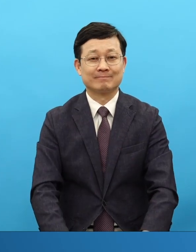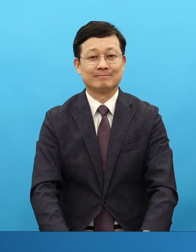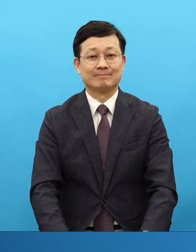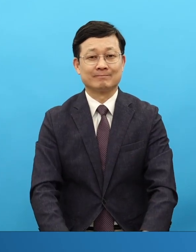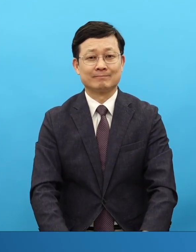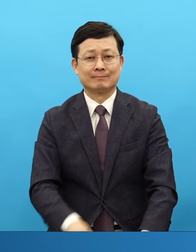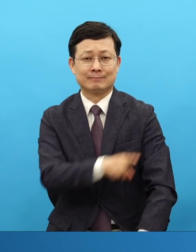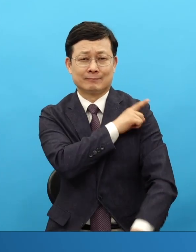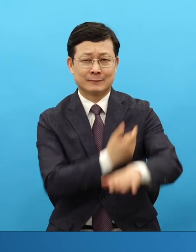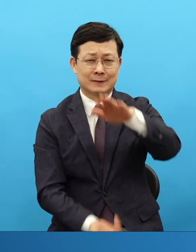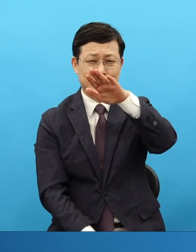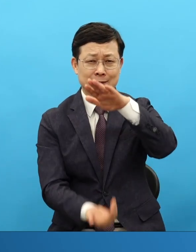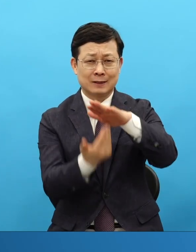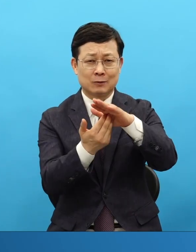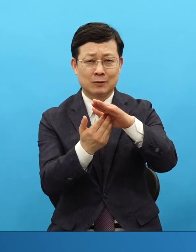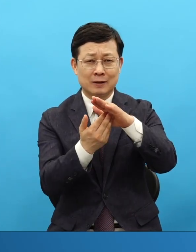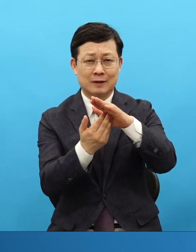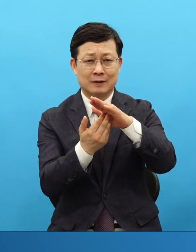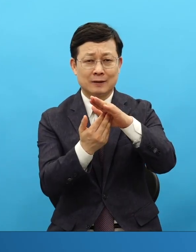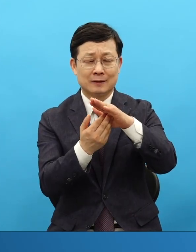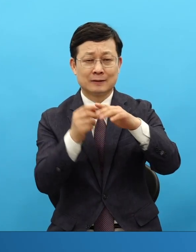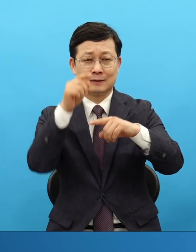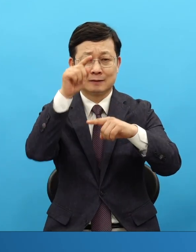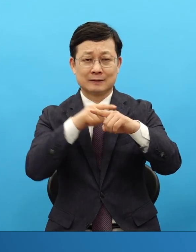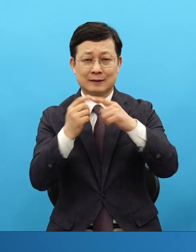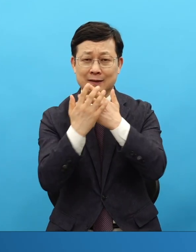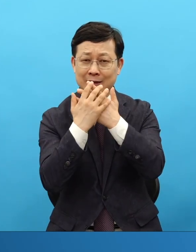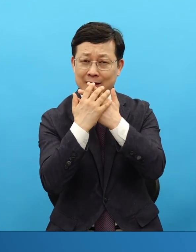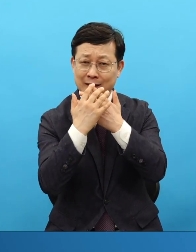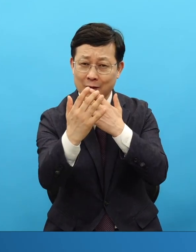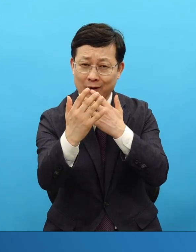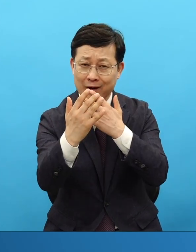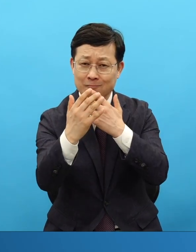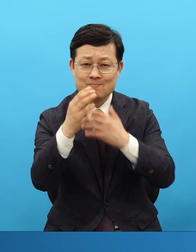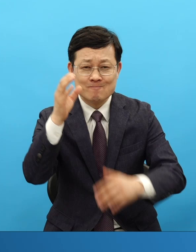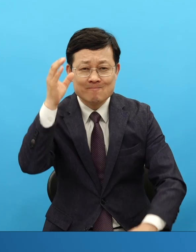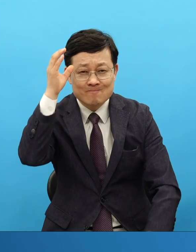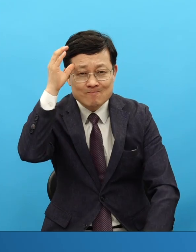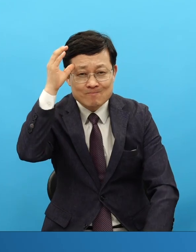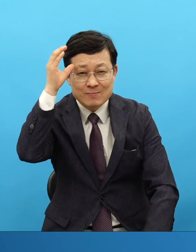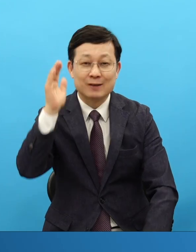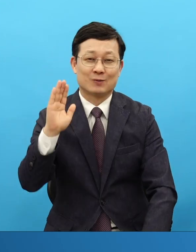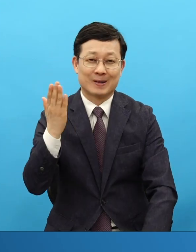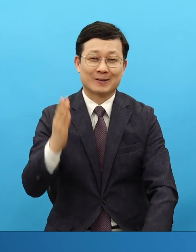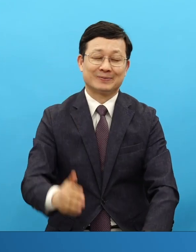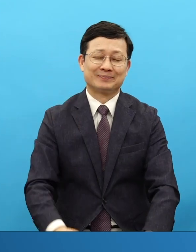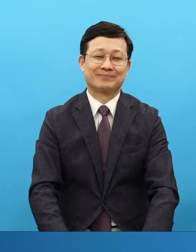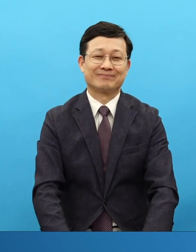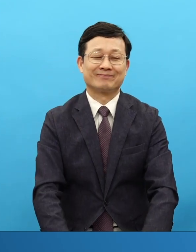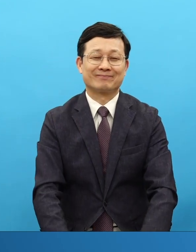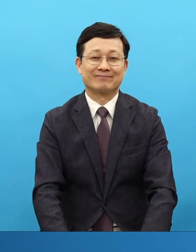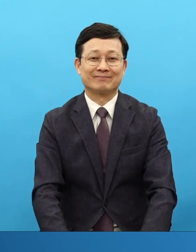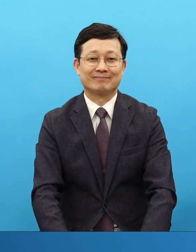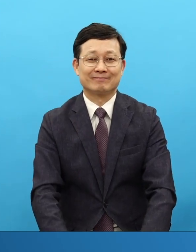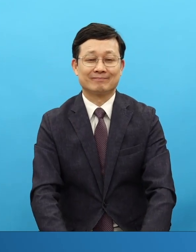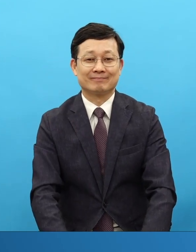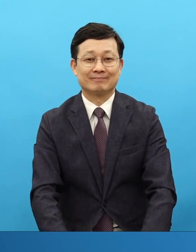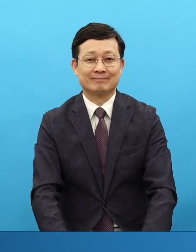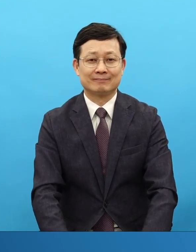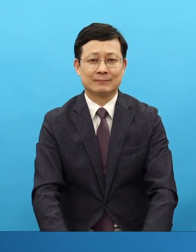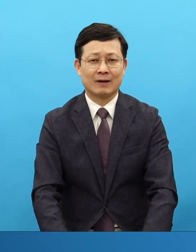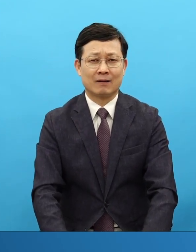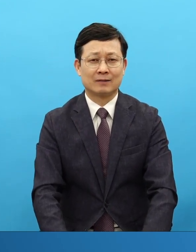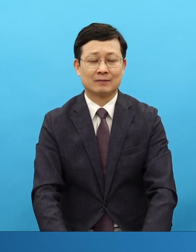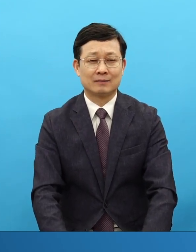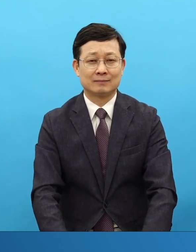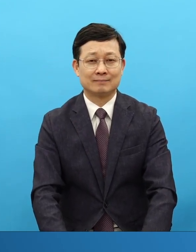최고의 대회다라고 볼 수 있습니다. And we could take a look at this. It's the greatest of conferences. 사실상 많이 없는 일일 겁니다.